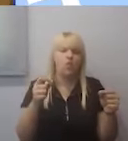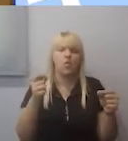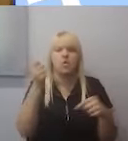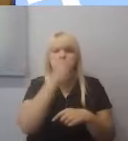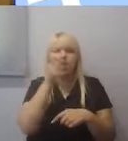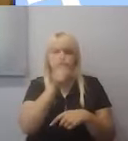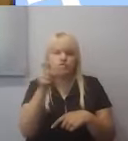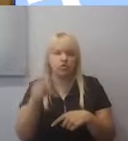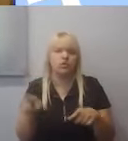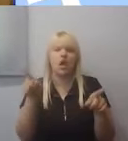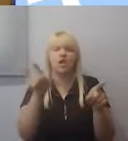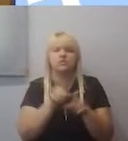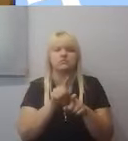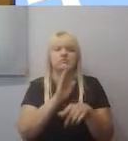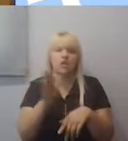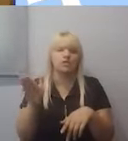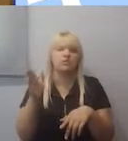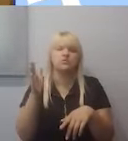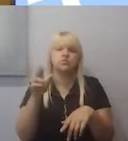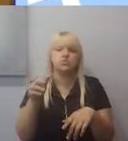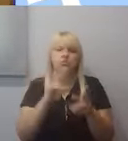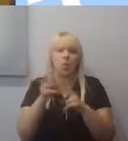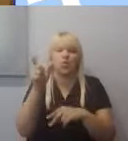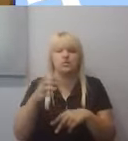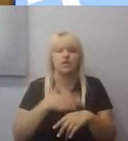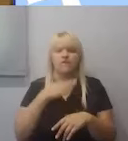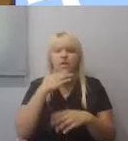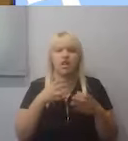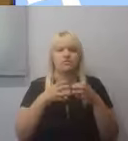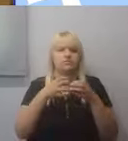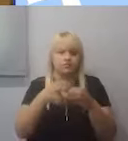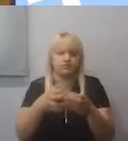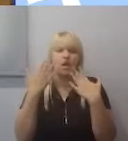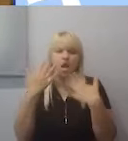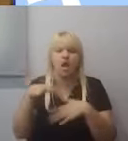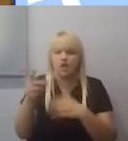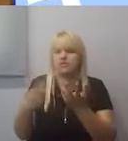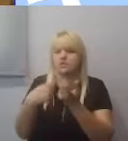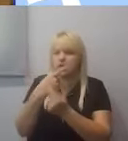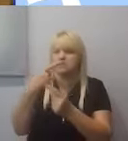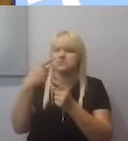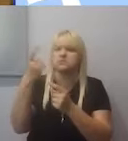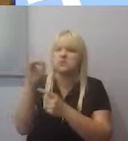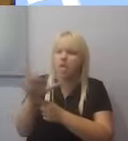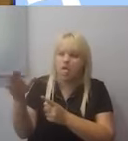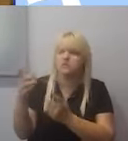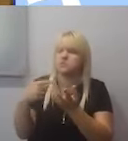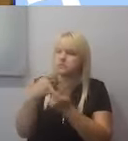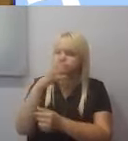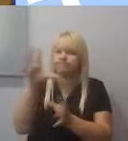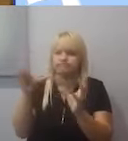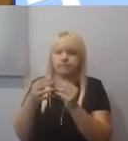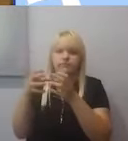ja katrs skolotājs savu klasīti izved ārā saskaita bērniņus ja un tad iet nu teiksim saimniecības